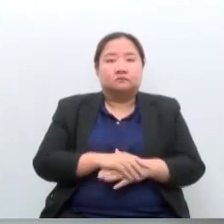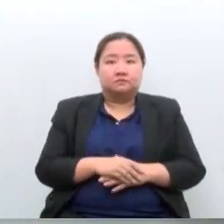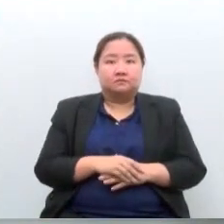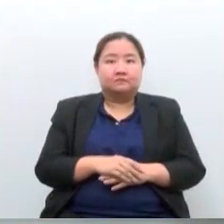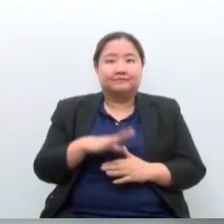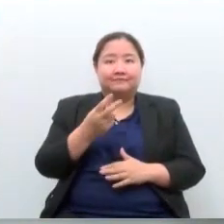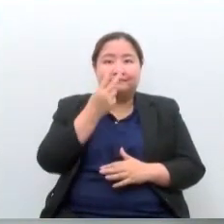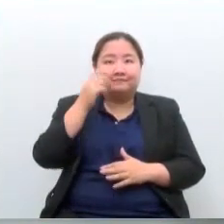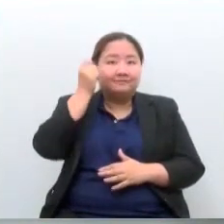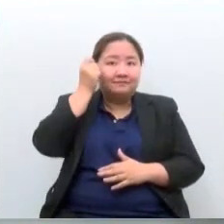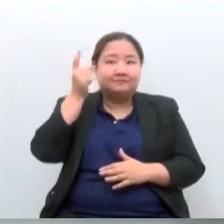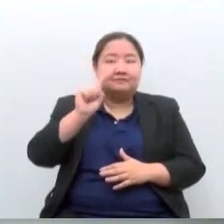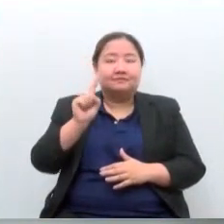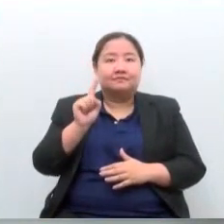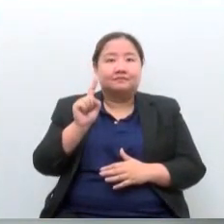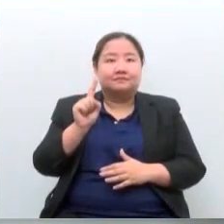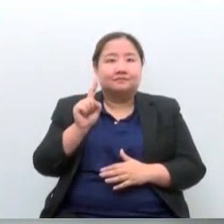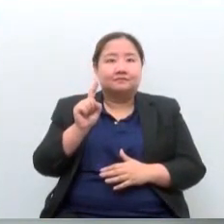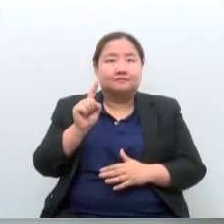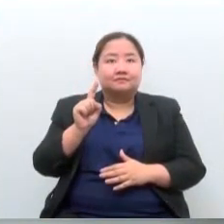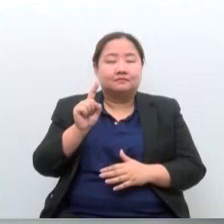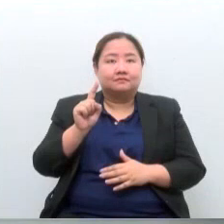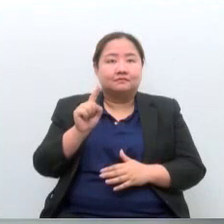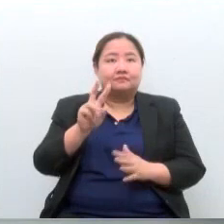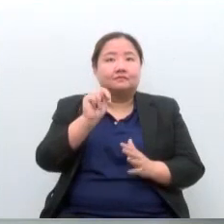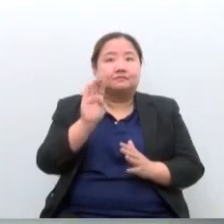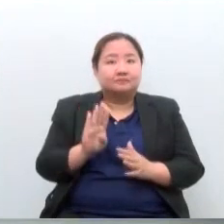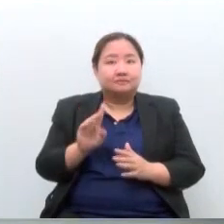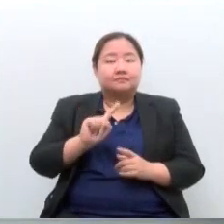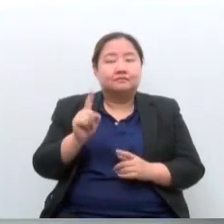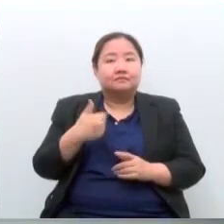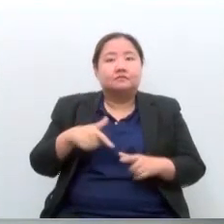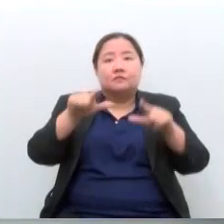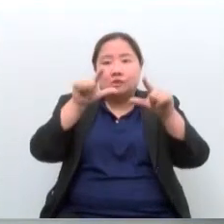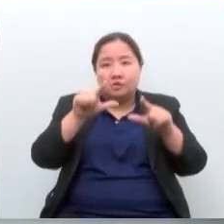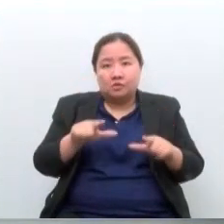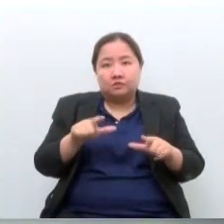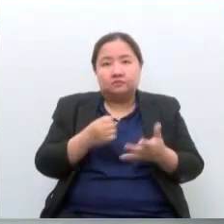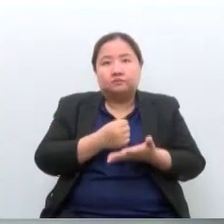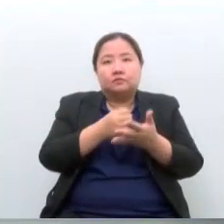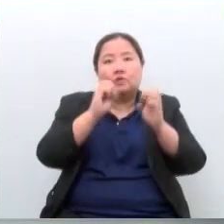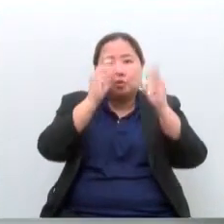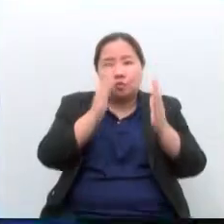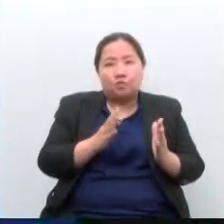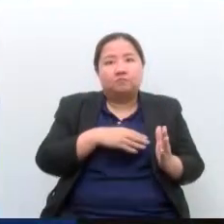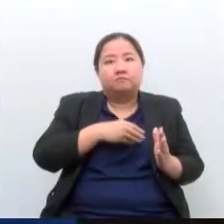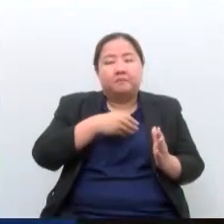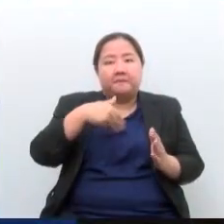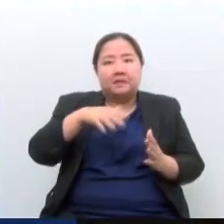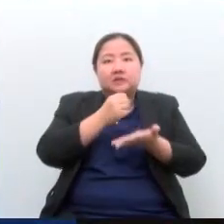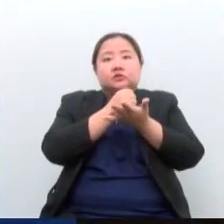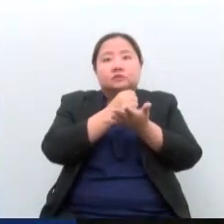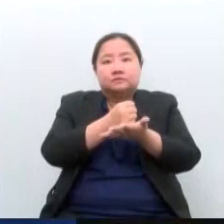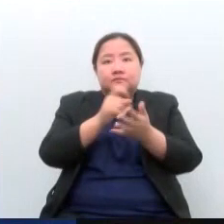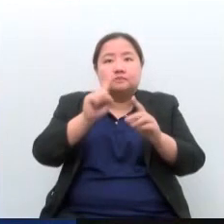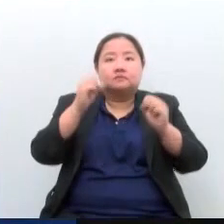ใจก่อนว่าหลักการนะครับนโยบายเนี่ยนโยบายคือลดภาระครูคืนครูสู่ห้องเรียนนะครับซึ่งอัน